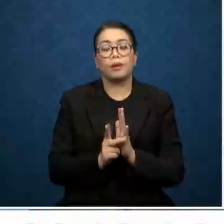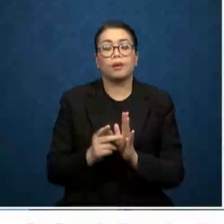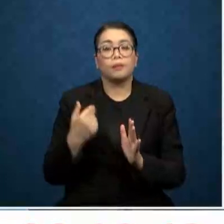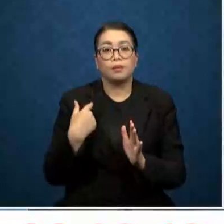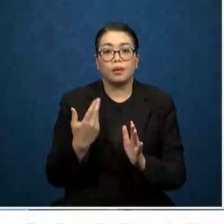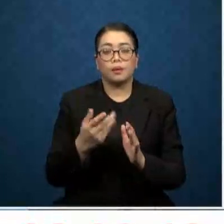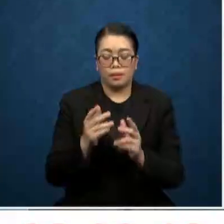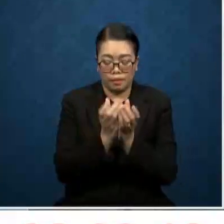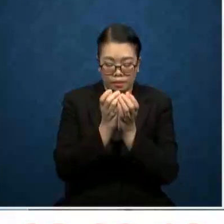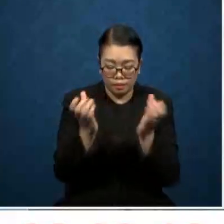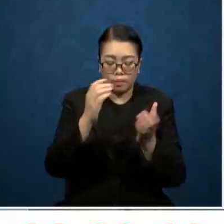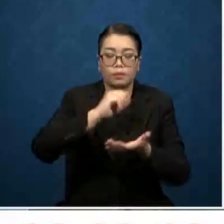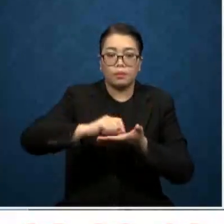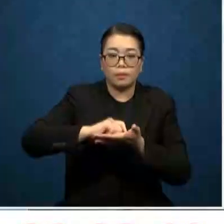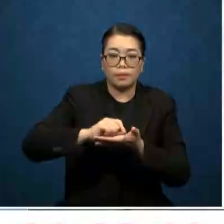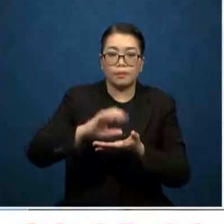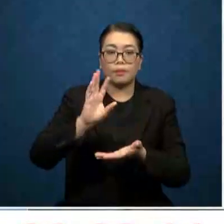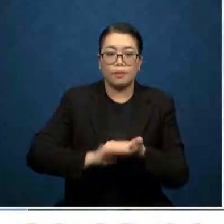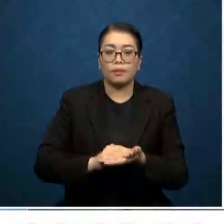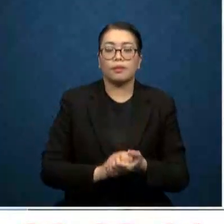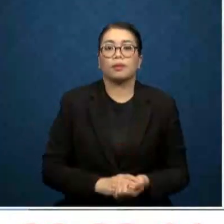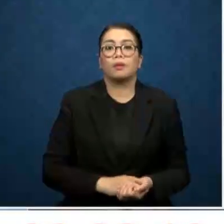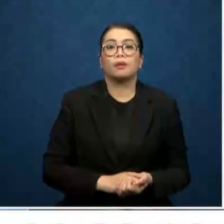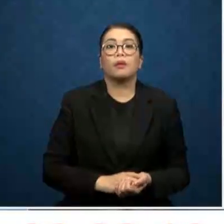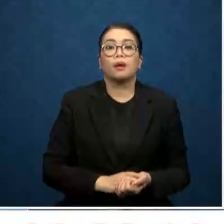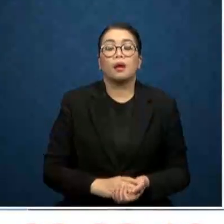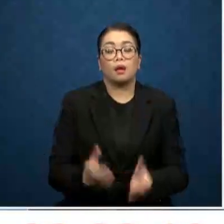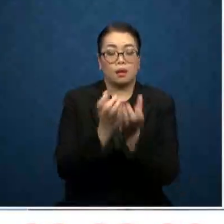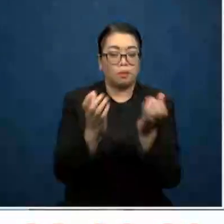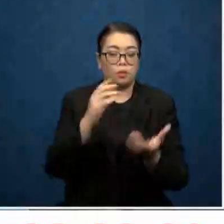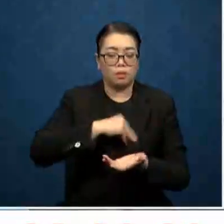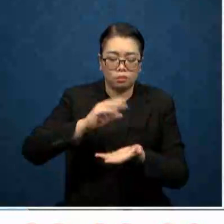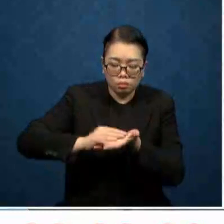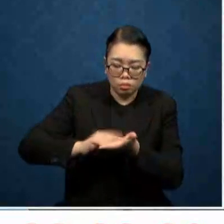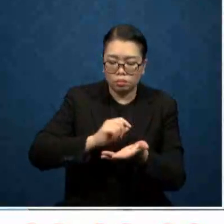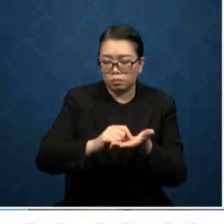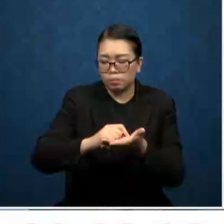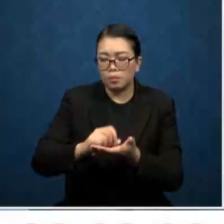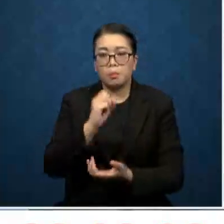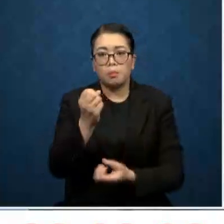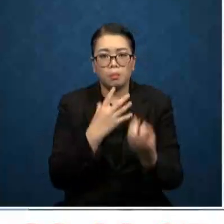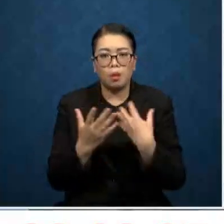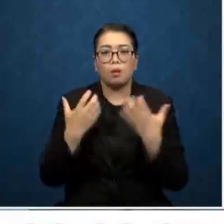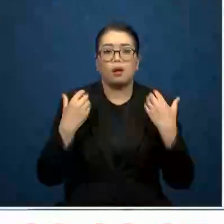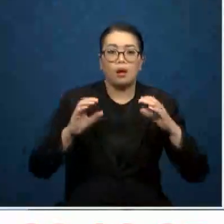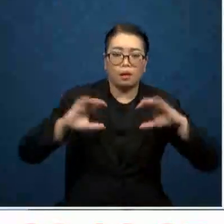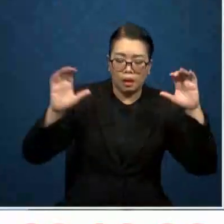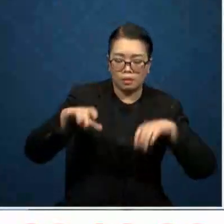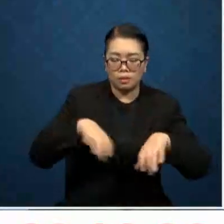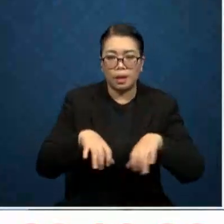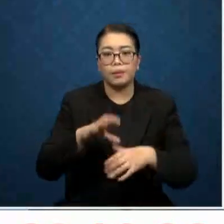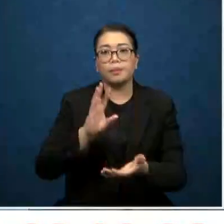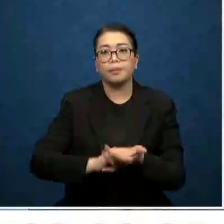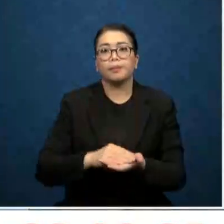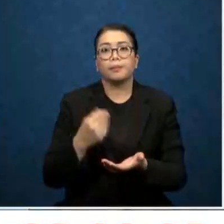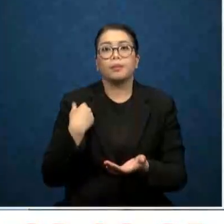ยิ่งรัฐธรรมนูญเขียนเอาาไว้เรื่องนี้ว่าอย่างไรเขียนไว้ไม่ชัดเจนในเรื่องของการลำบับน้เสียบอกเพียงแค่ว่ารัฐจัดให้มีพึง